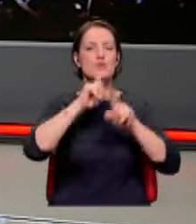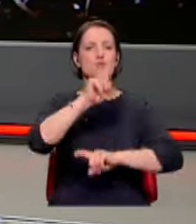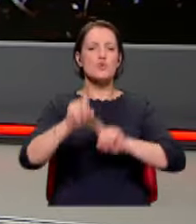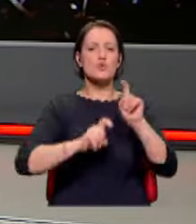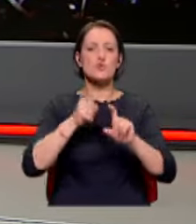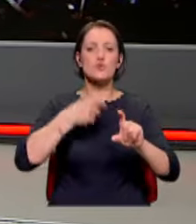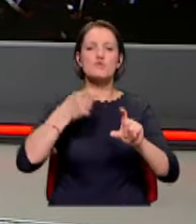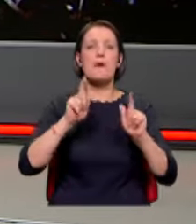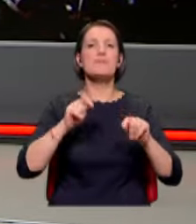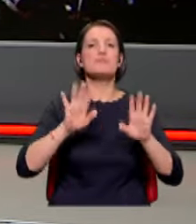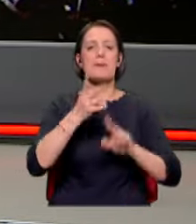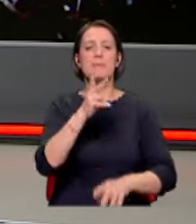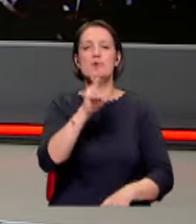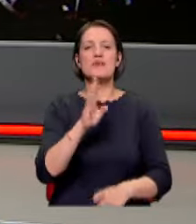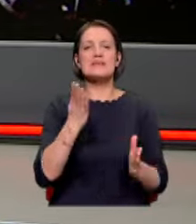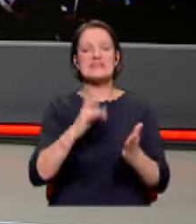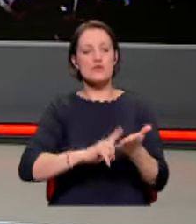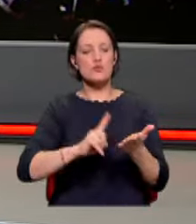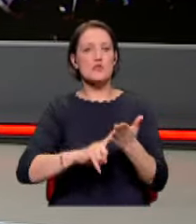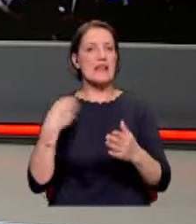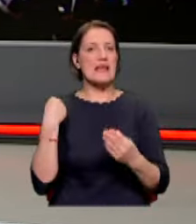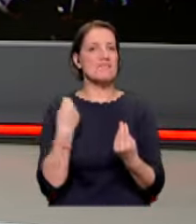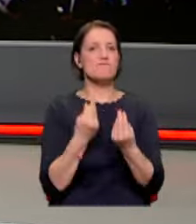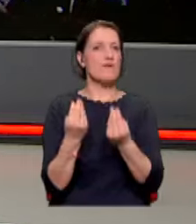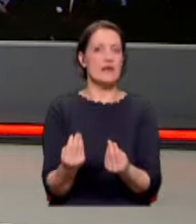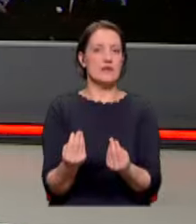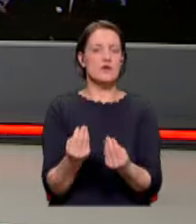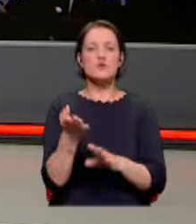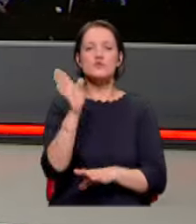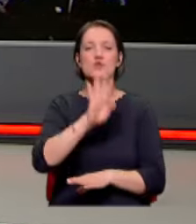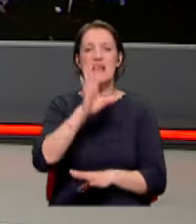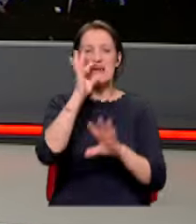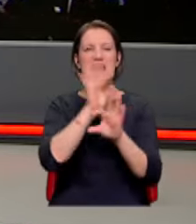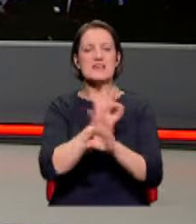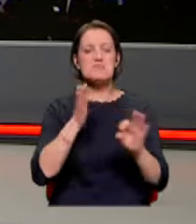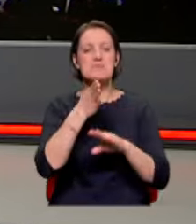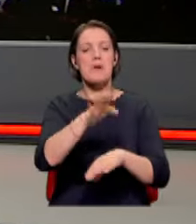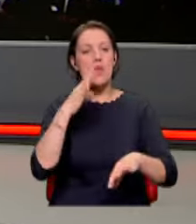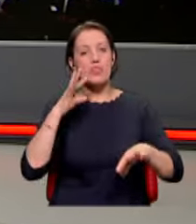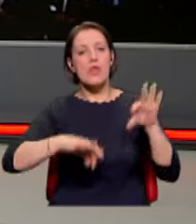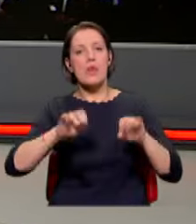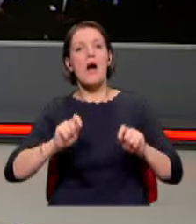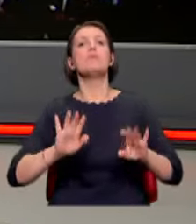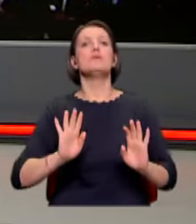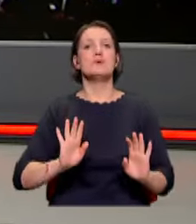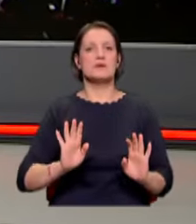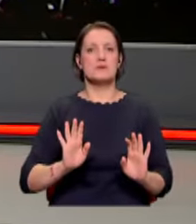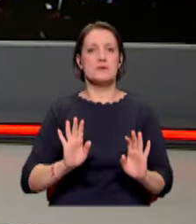soruşturması yapılmayacak mı? 2018'de nasıl ruhsat yenilenmiş? Sonra kimse gidip denetlemedi mi bunu?